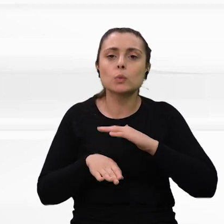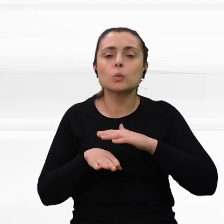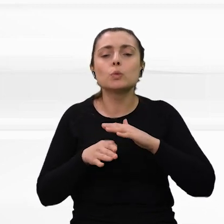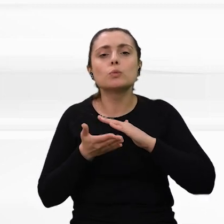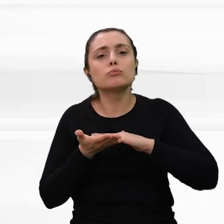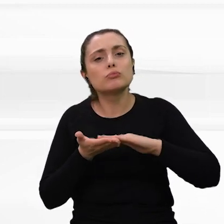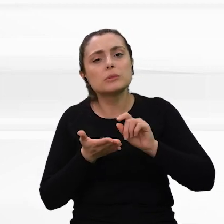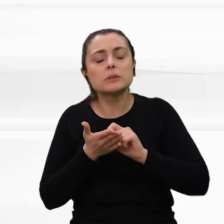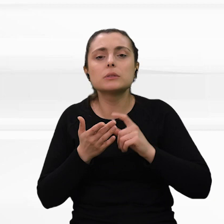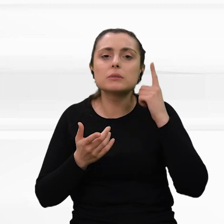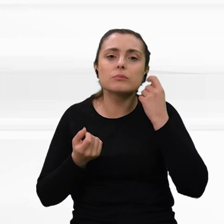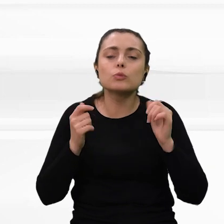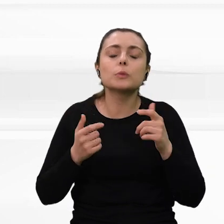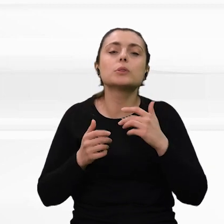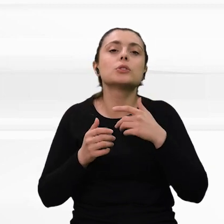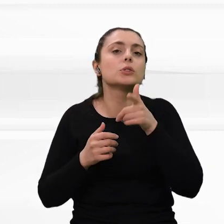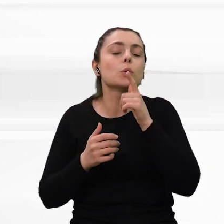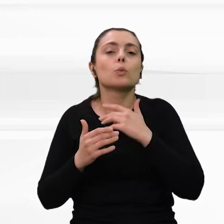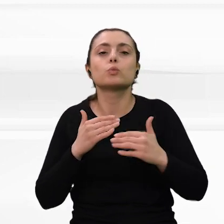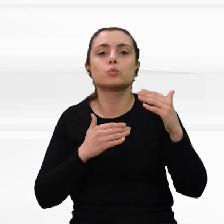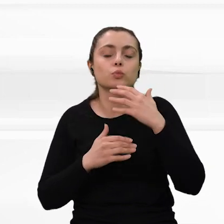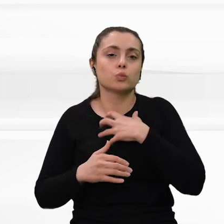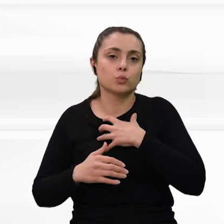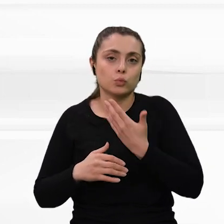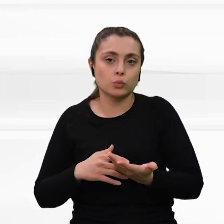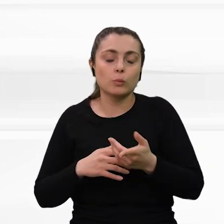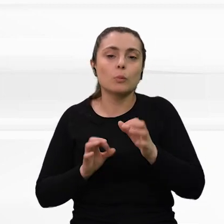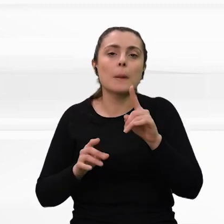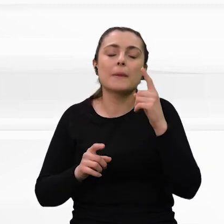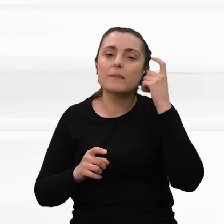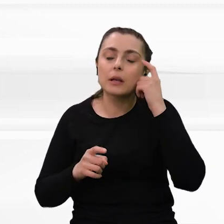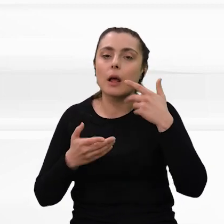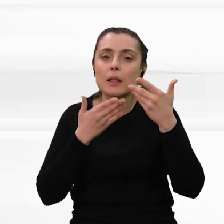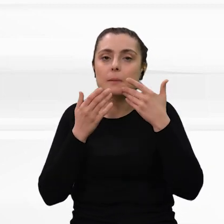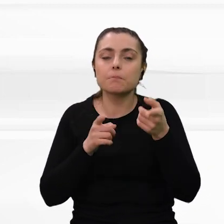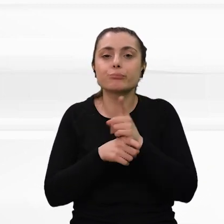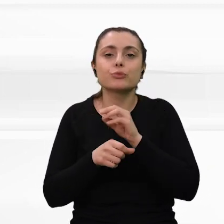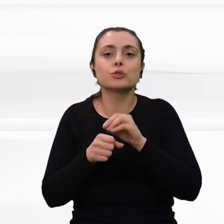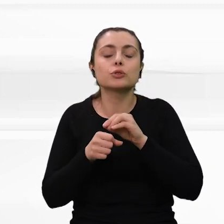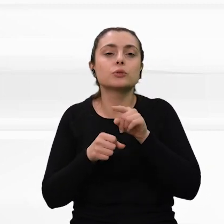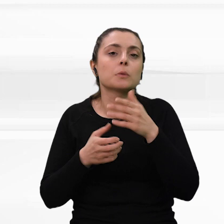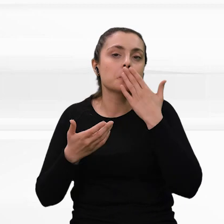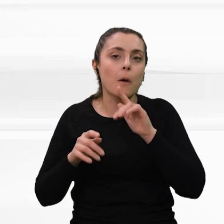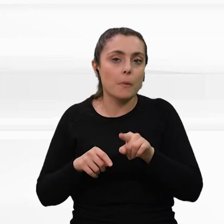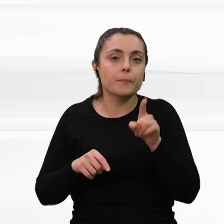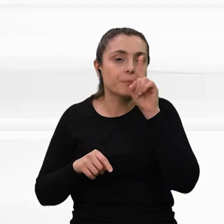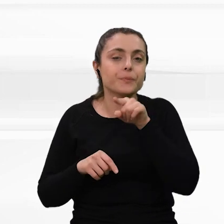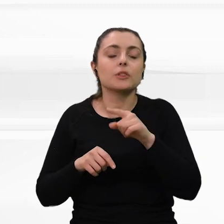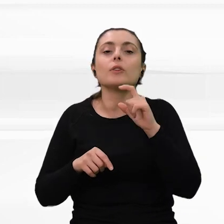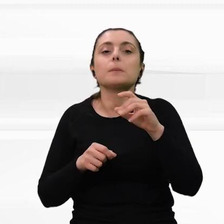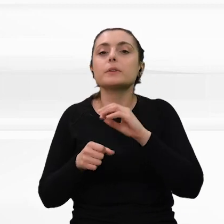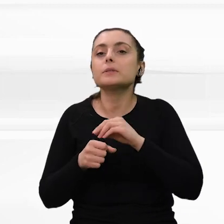düz yazı yeni ufuklar bulamadığında şiir Öncül üstlenir Hayır arkadaşlar Böyle bir ifade anlatım tarzı yok